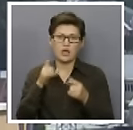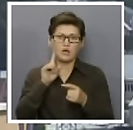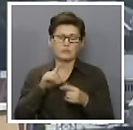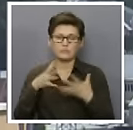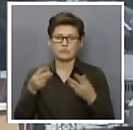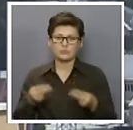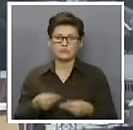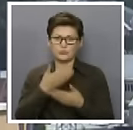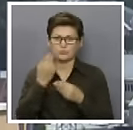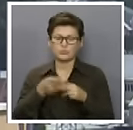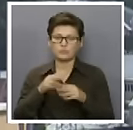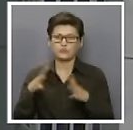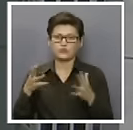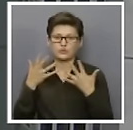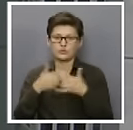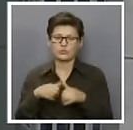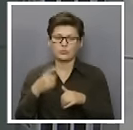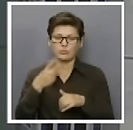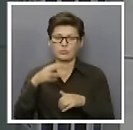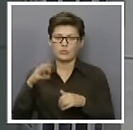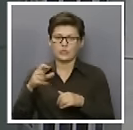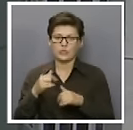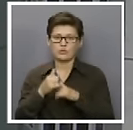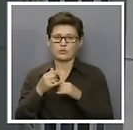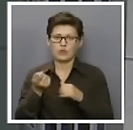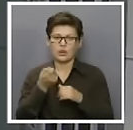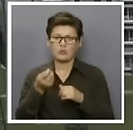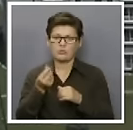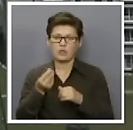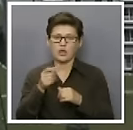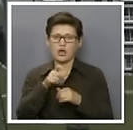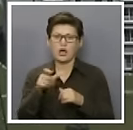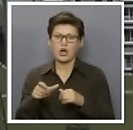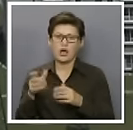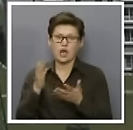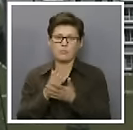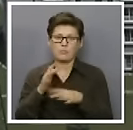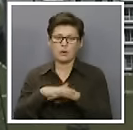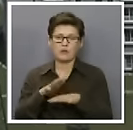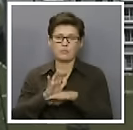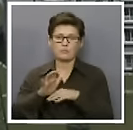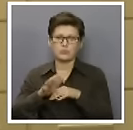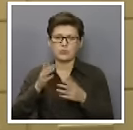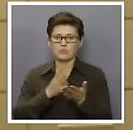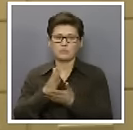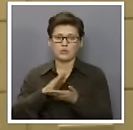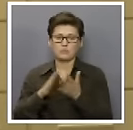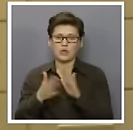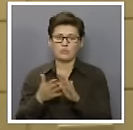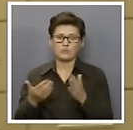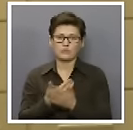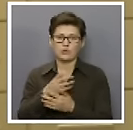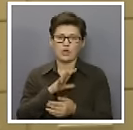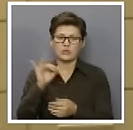қойылмаған. Олардың басым бөлігі шоттарында 1 миллион теңгеден аз сома жатқан клиенттер екен. Банктің баспасөз қызметі қосымша келісімге қол